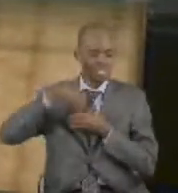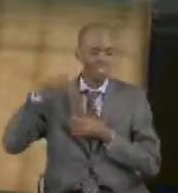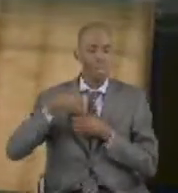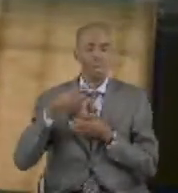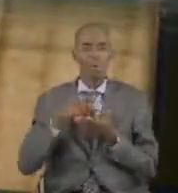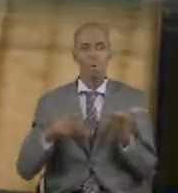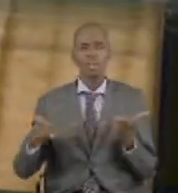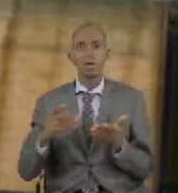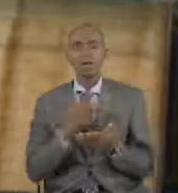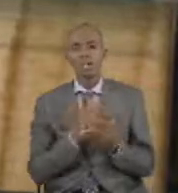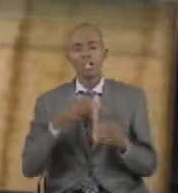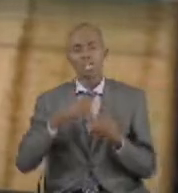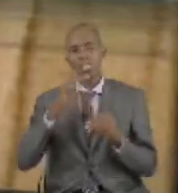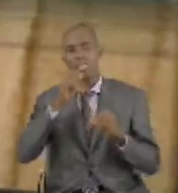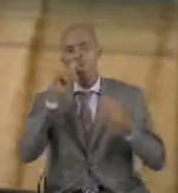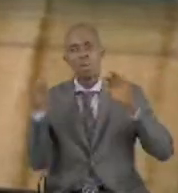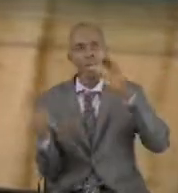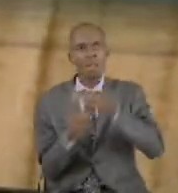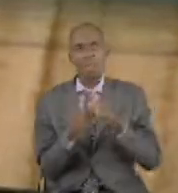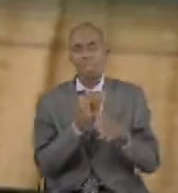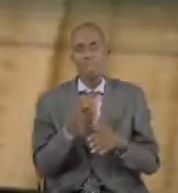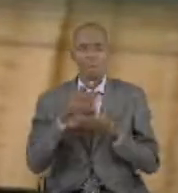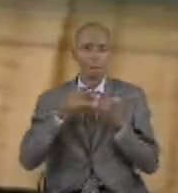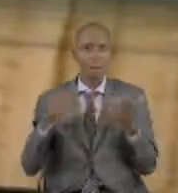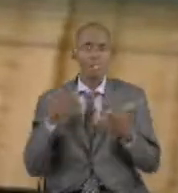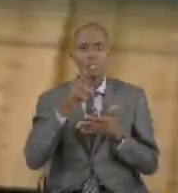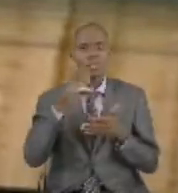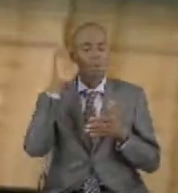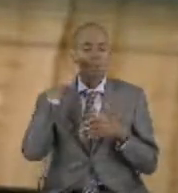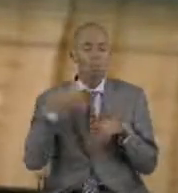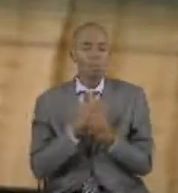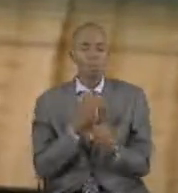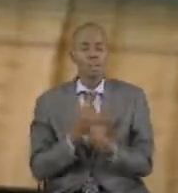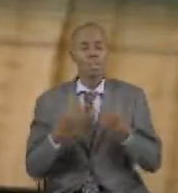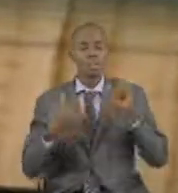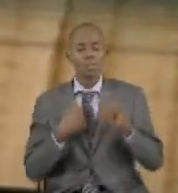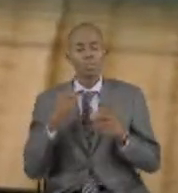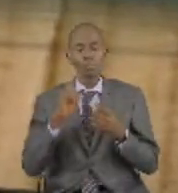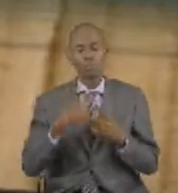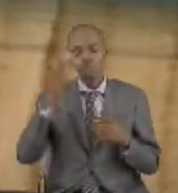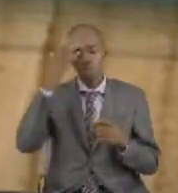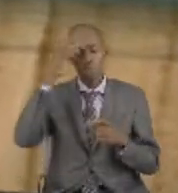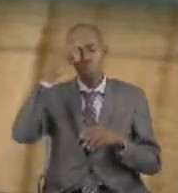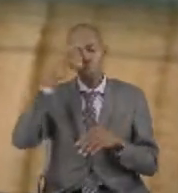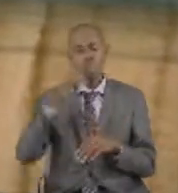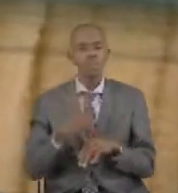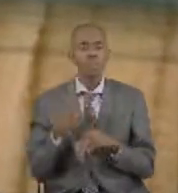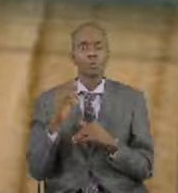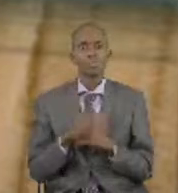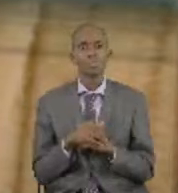vérité au-dedans du cœur. Fais donc pénétrer la sagesse au-dedans de